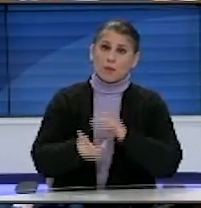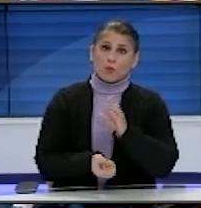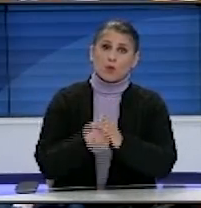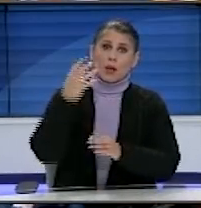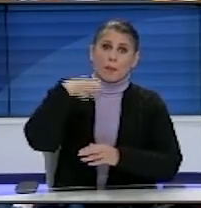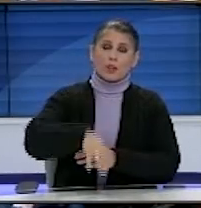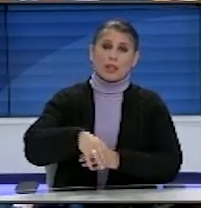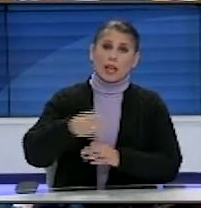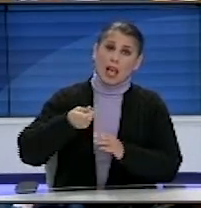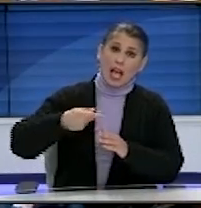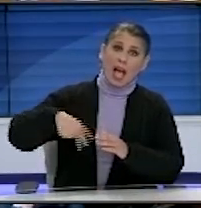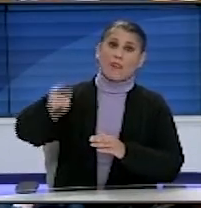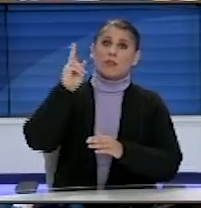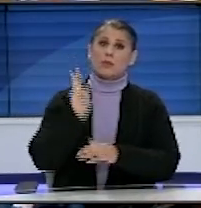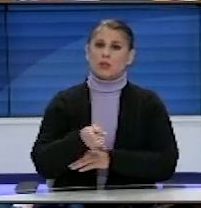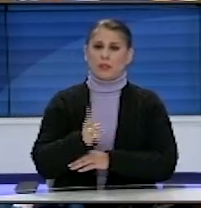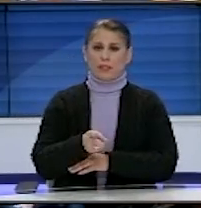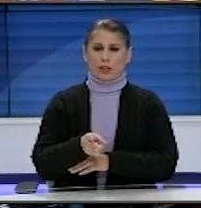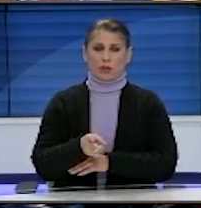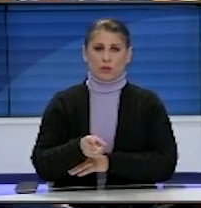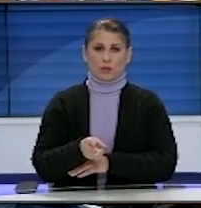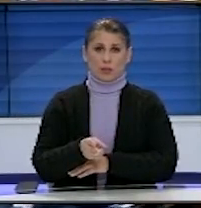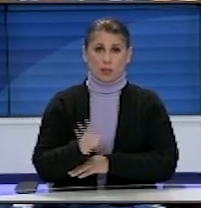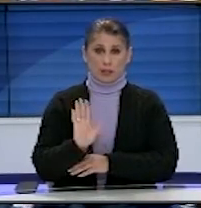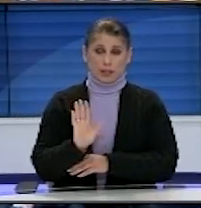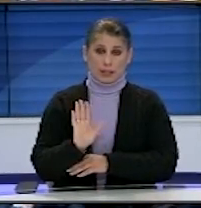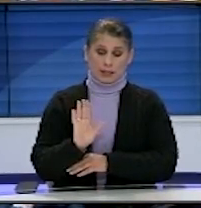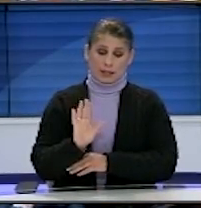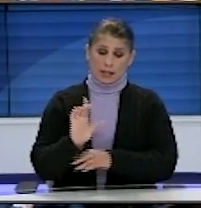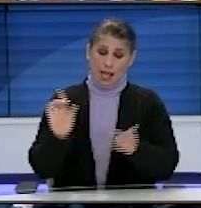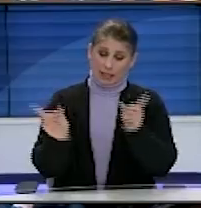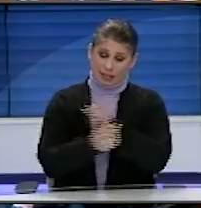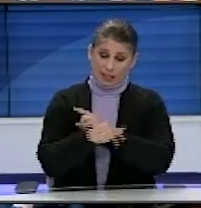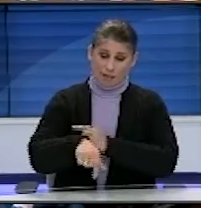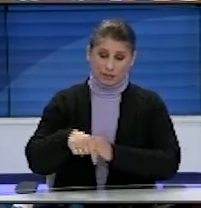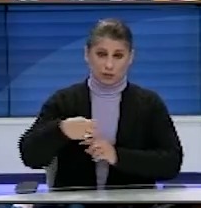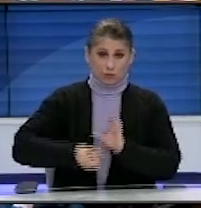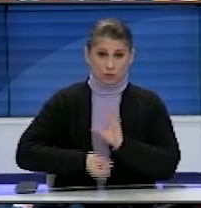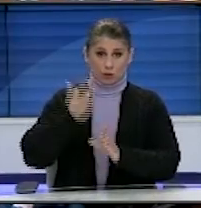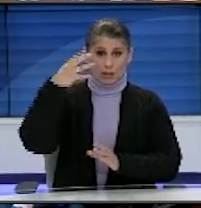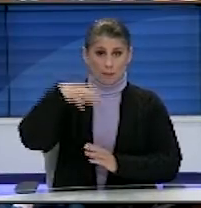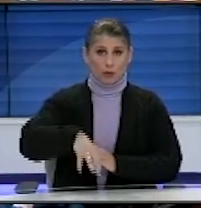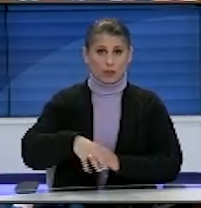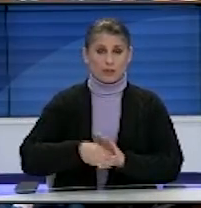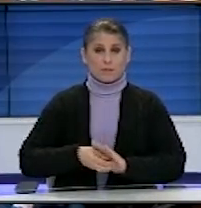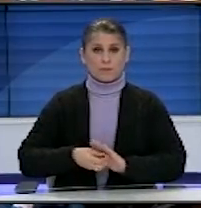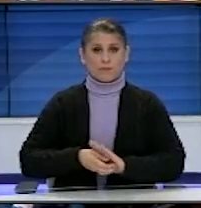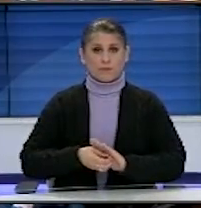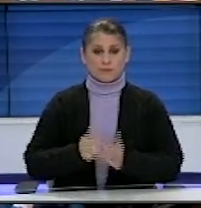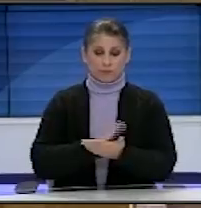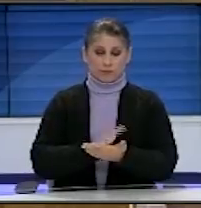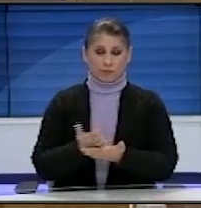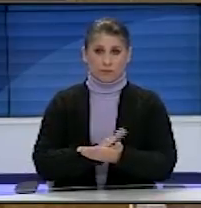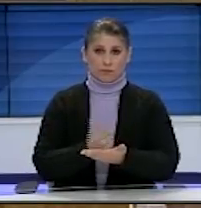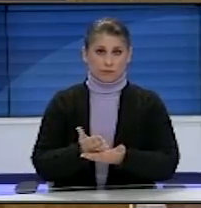εποχή αυξημένων κινδύνων και ότι η αντίθεση αυτής της νέας εποχής θα είναι ανάμεσα